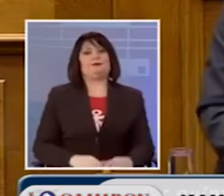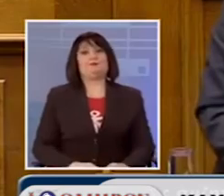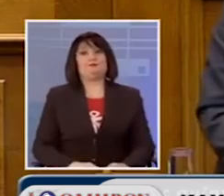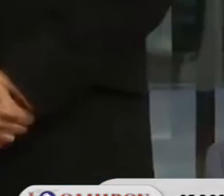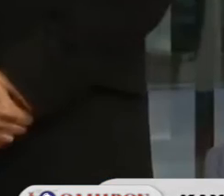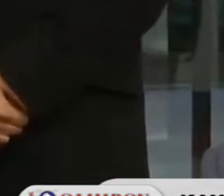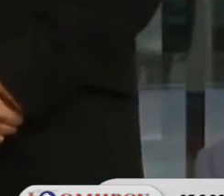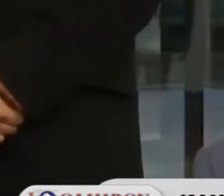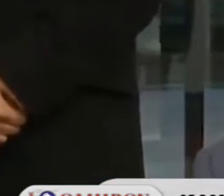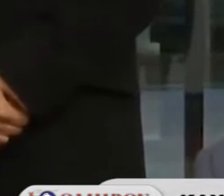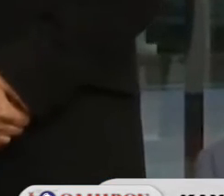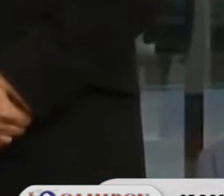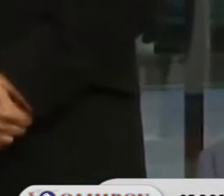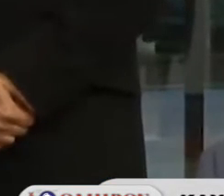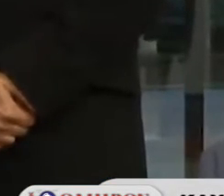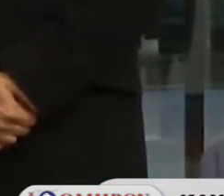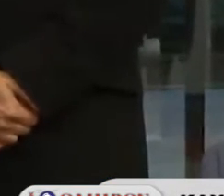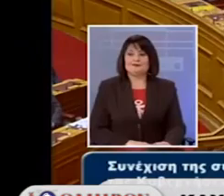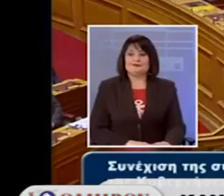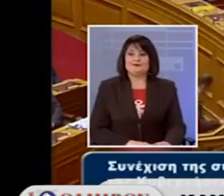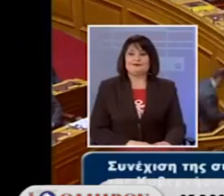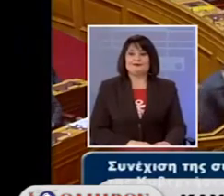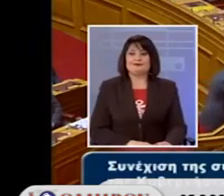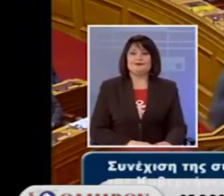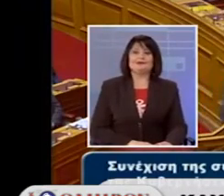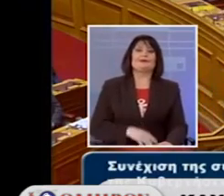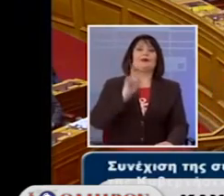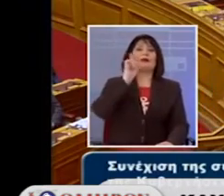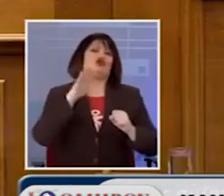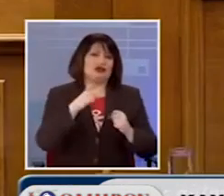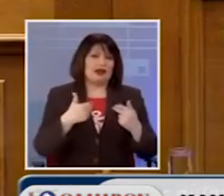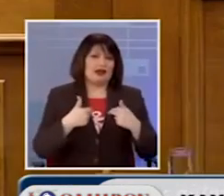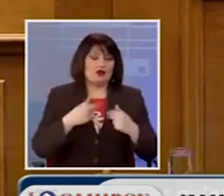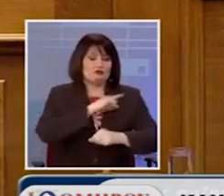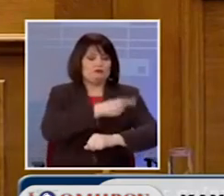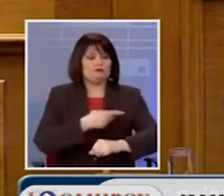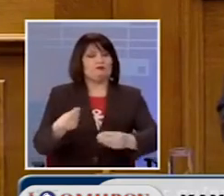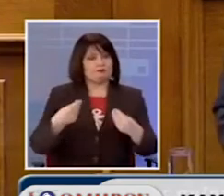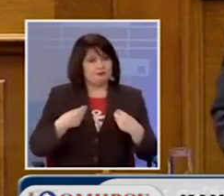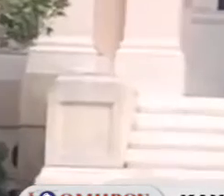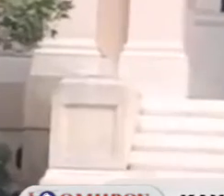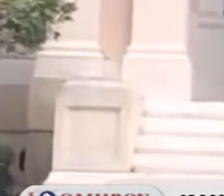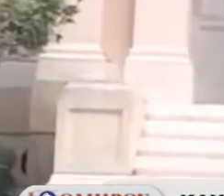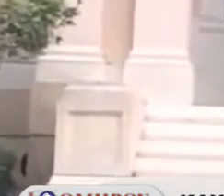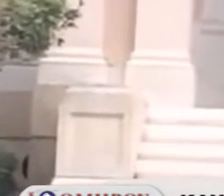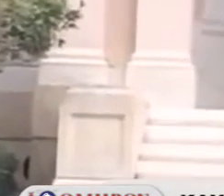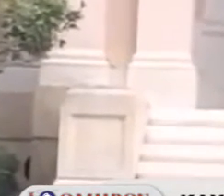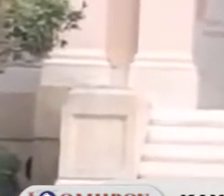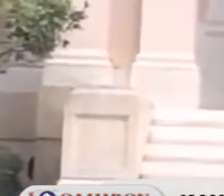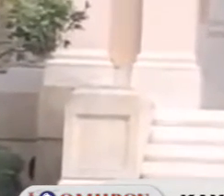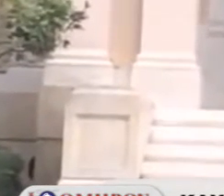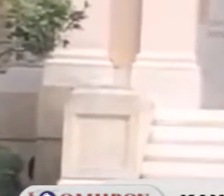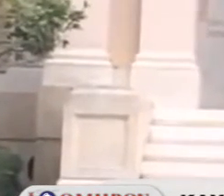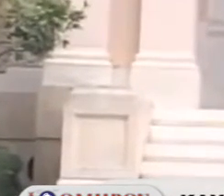επεσήμανε πως ο Γερμανός Υπουργός Οικονομικών ασκεί σκληρές πιέσεις, εξαπολύοντάς του οξία λεκτική αντιπαράθεση. Ταυτόχρονα, πηγές